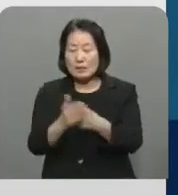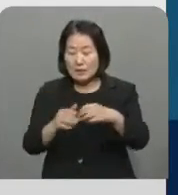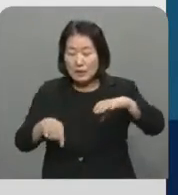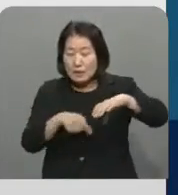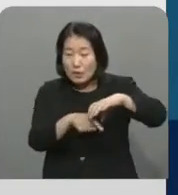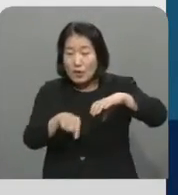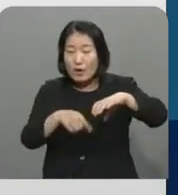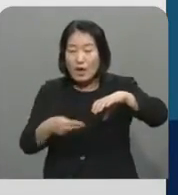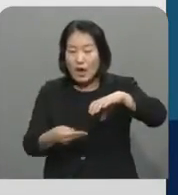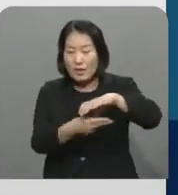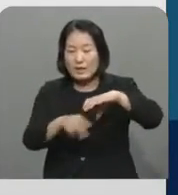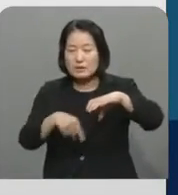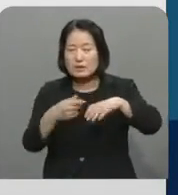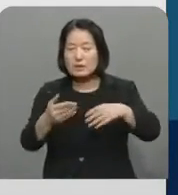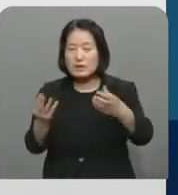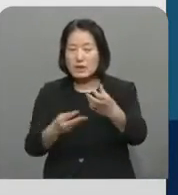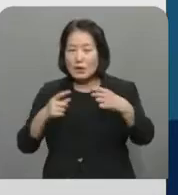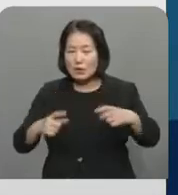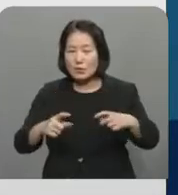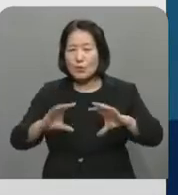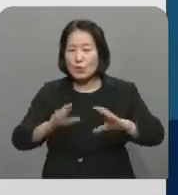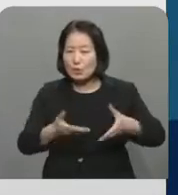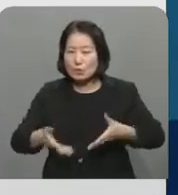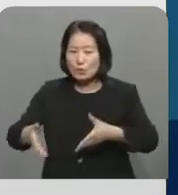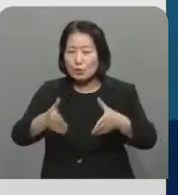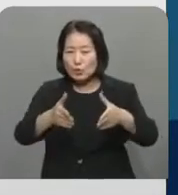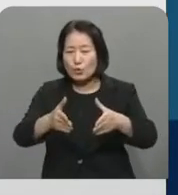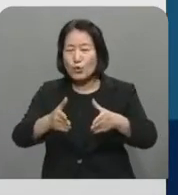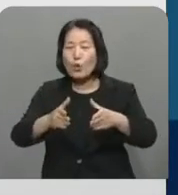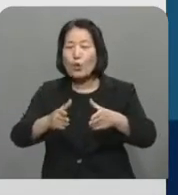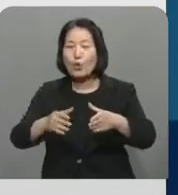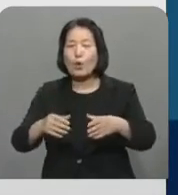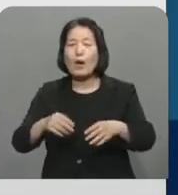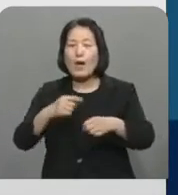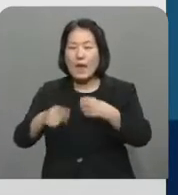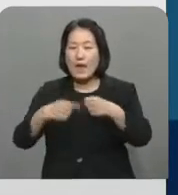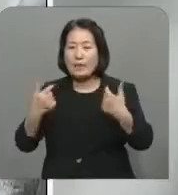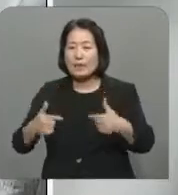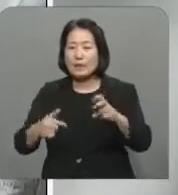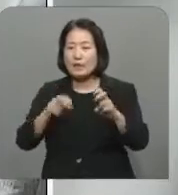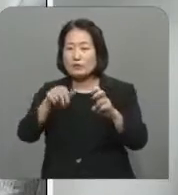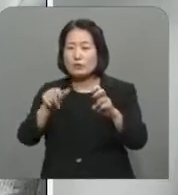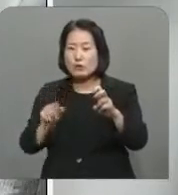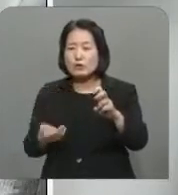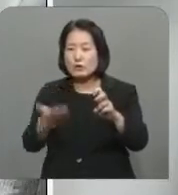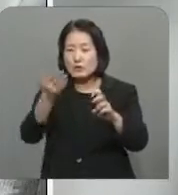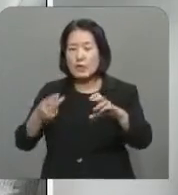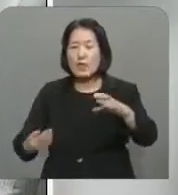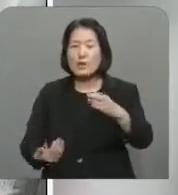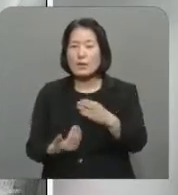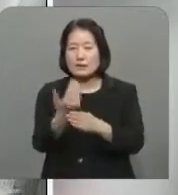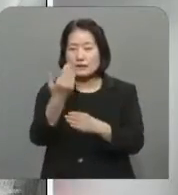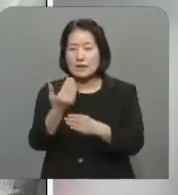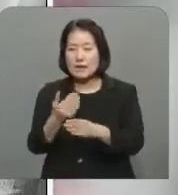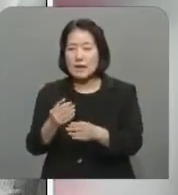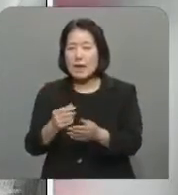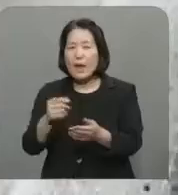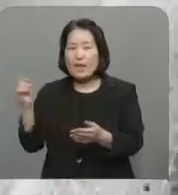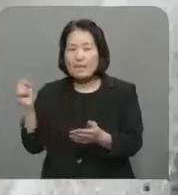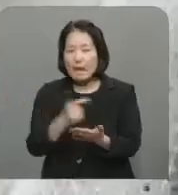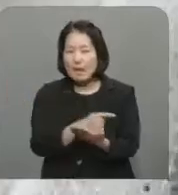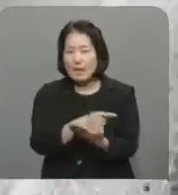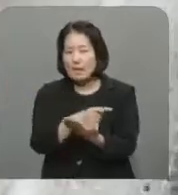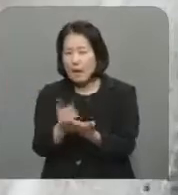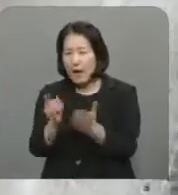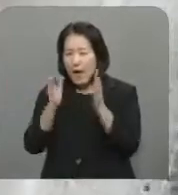가원 돈의 고속도로와 국도 등지에서 매년 20건 이상 씩 발생합니다 경찰은 과 속이나 전방주시 태만 등을